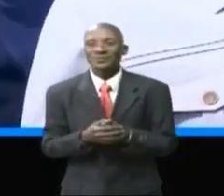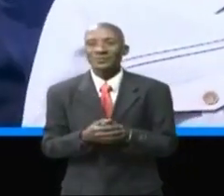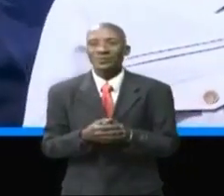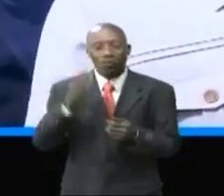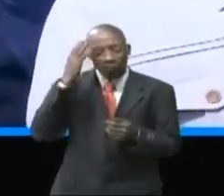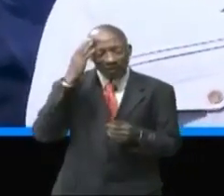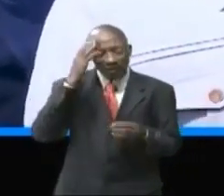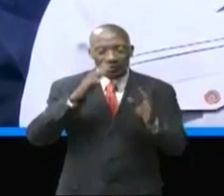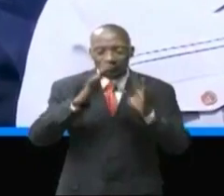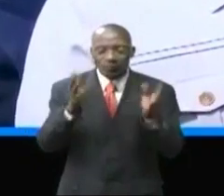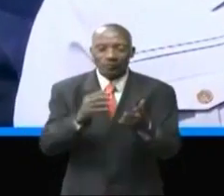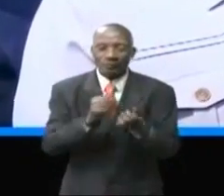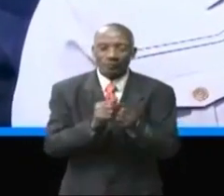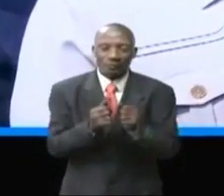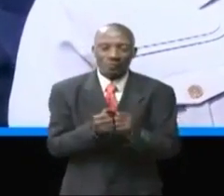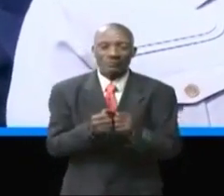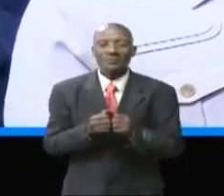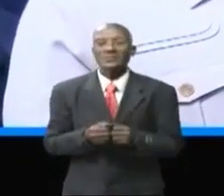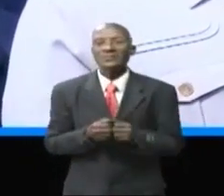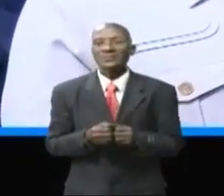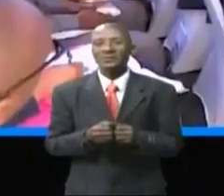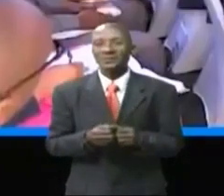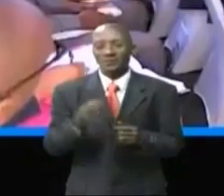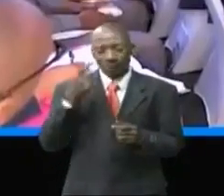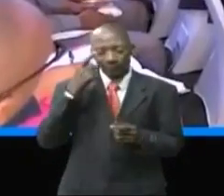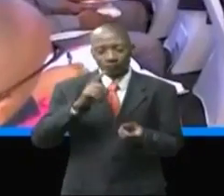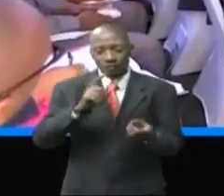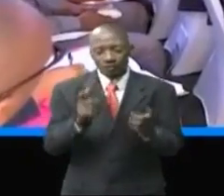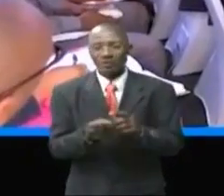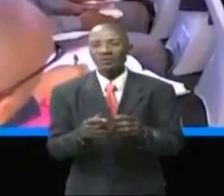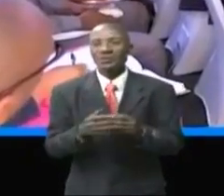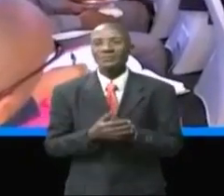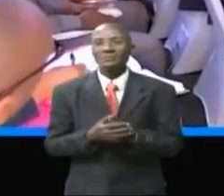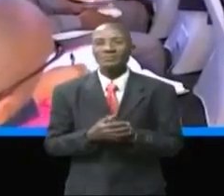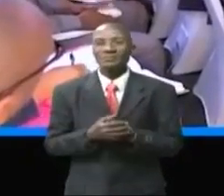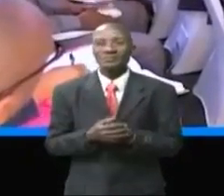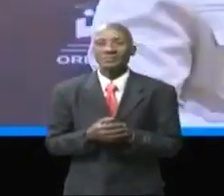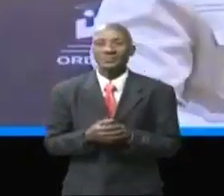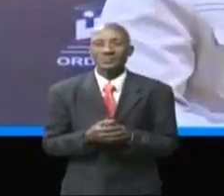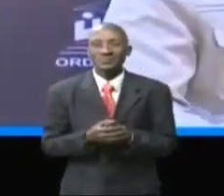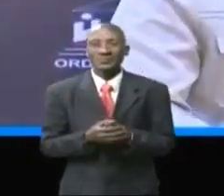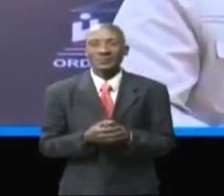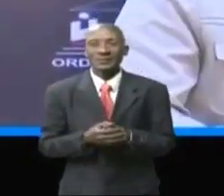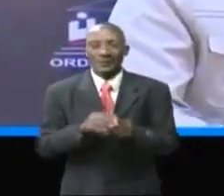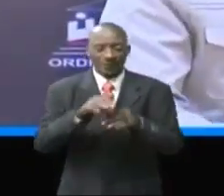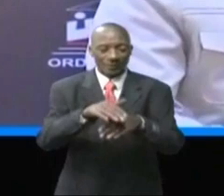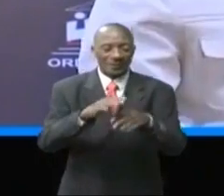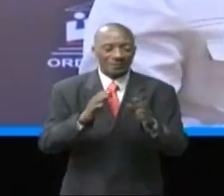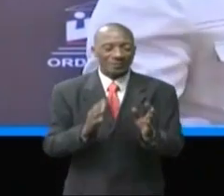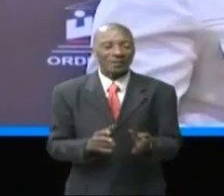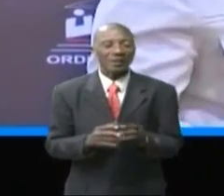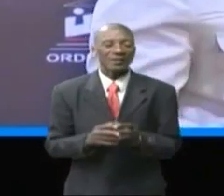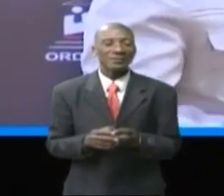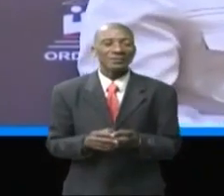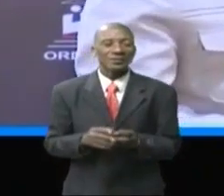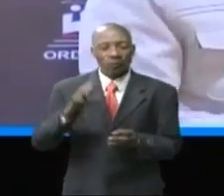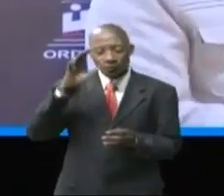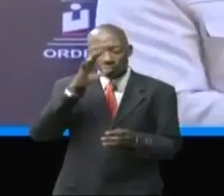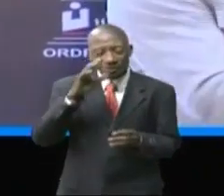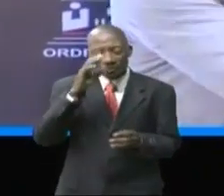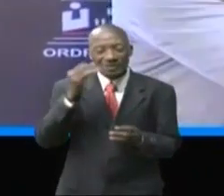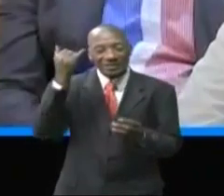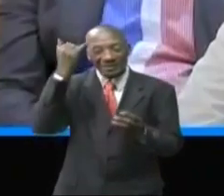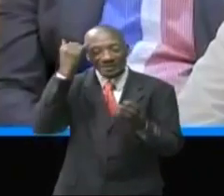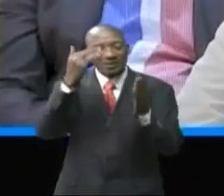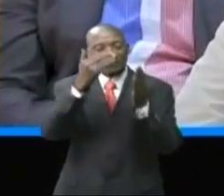l'APLC, travaillent pour accompagner cette vision. L'inspecteur général chef de service est revenu sur les résultats obtenus grâce à la